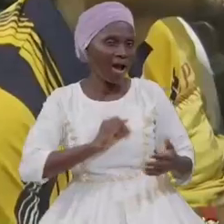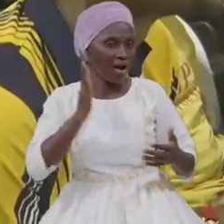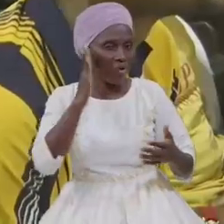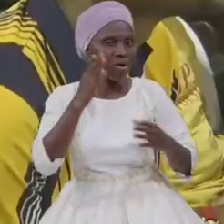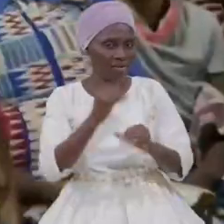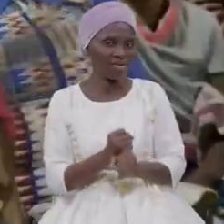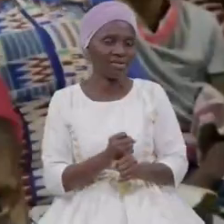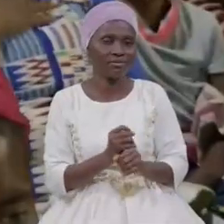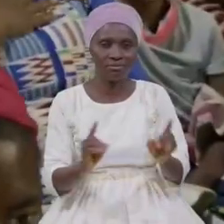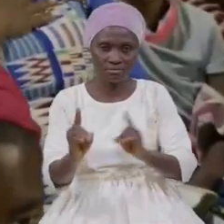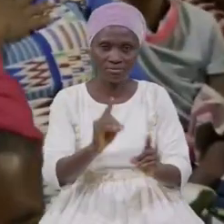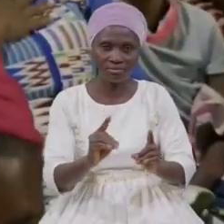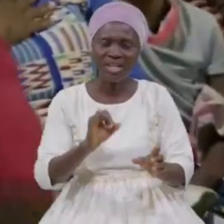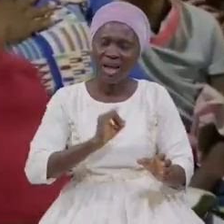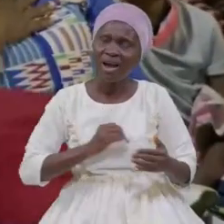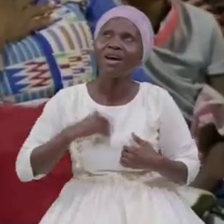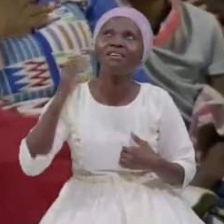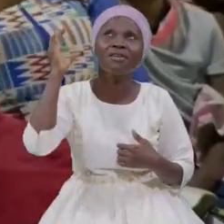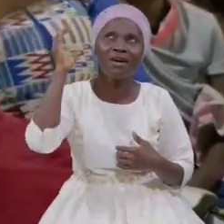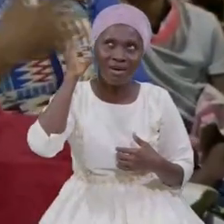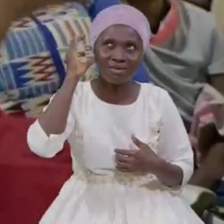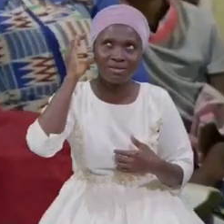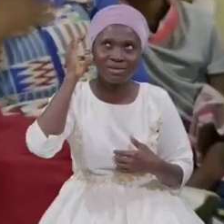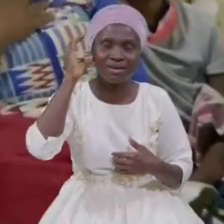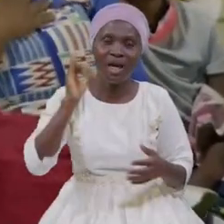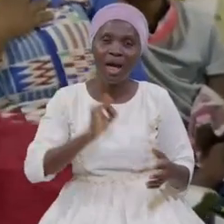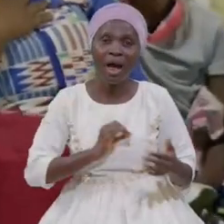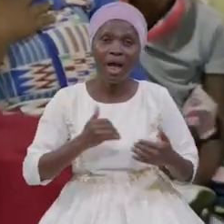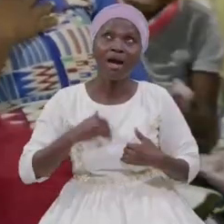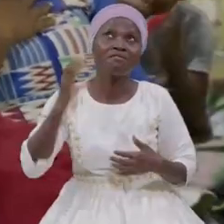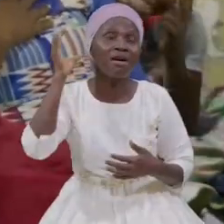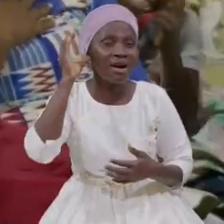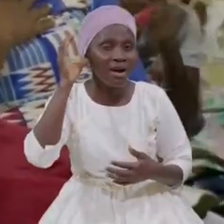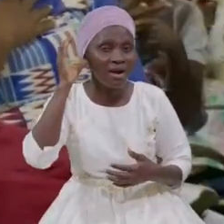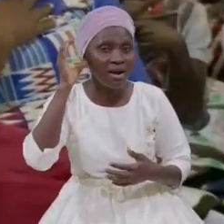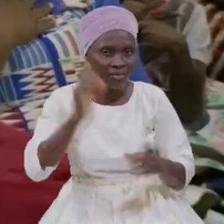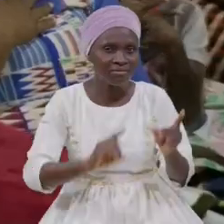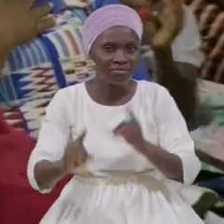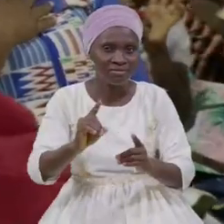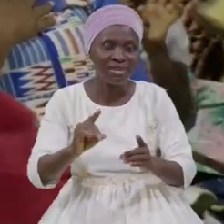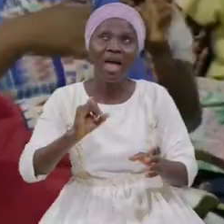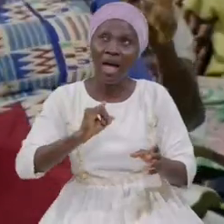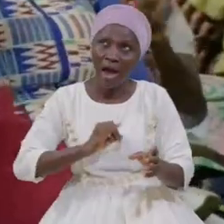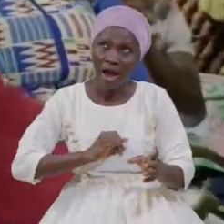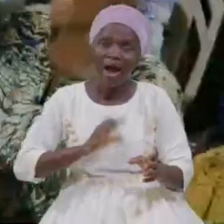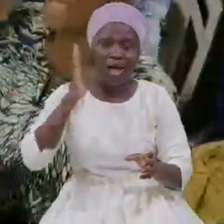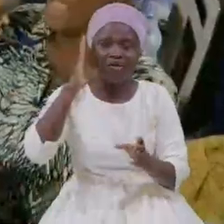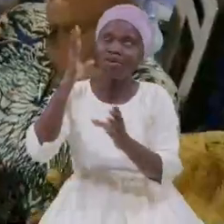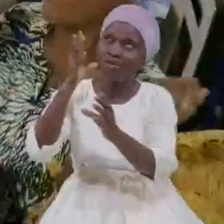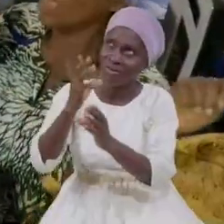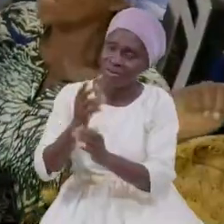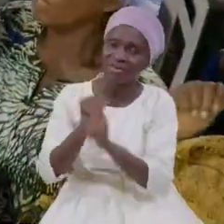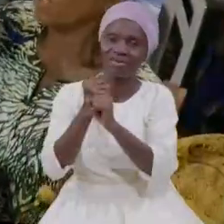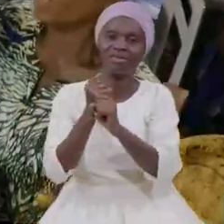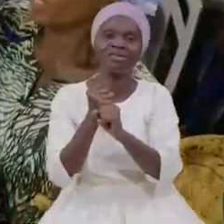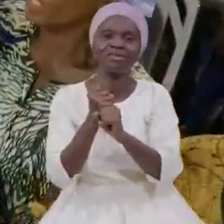entendu. Dis non, j'ai entendu. Et je vais